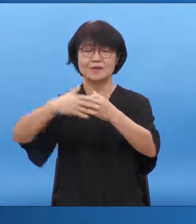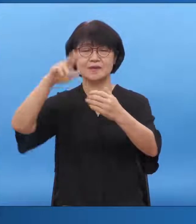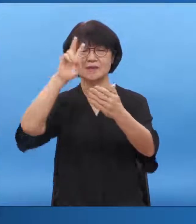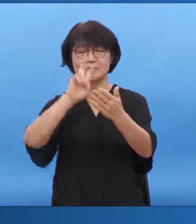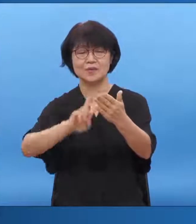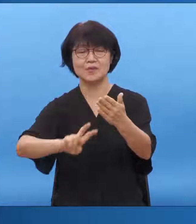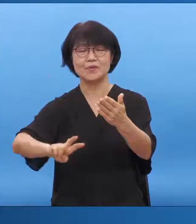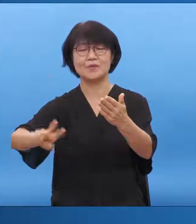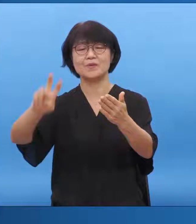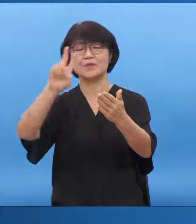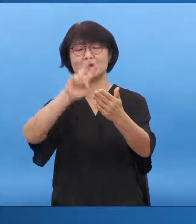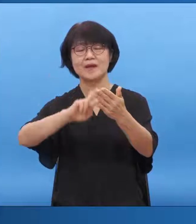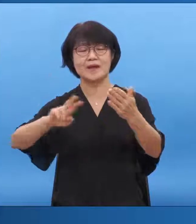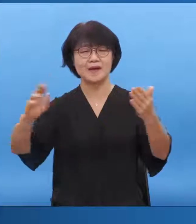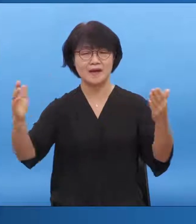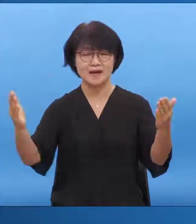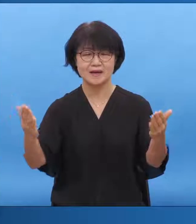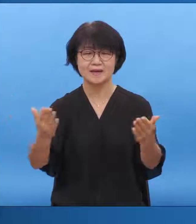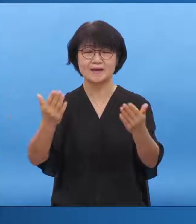은총을